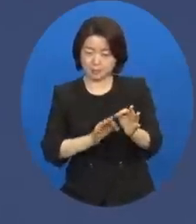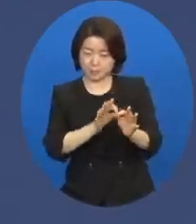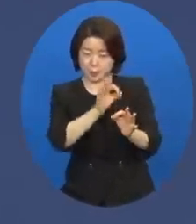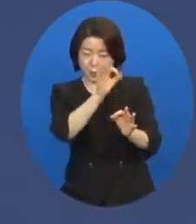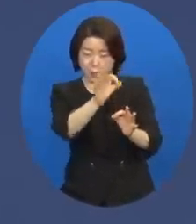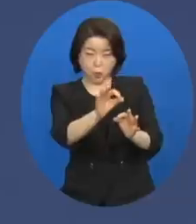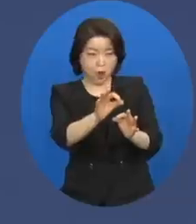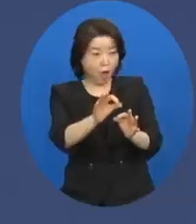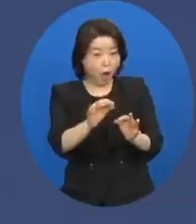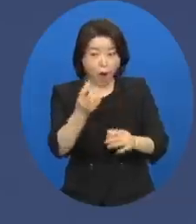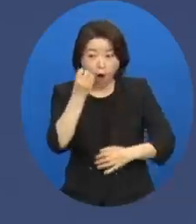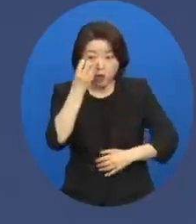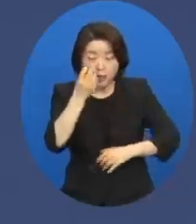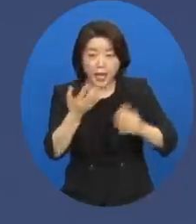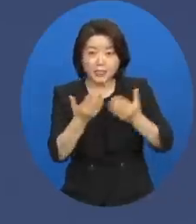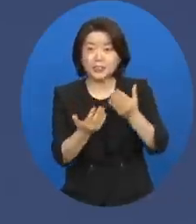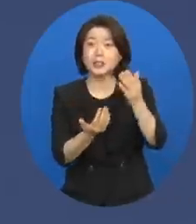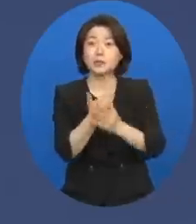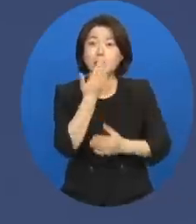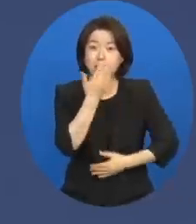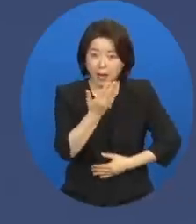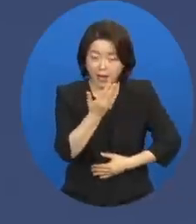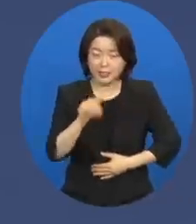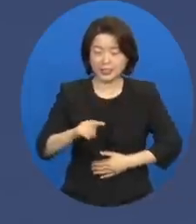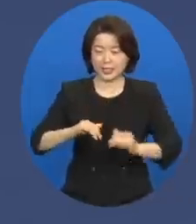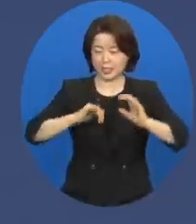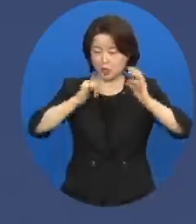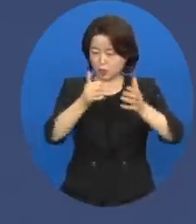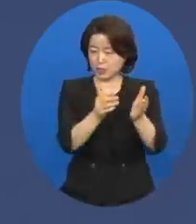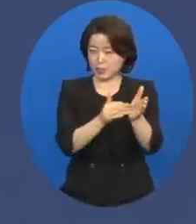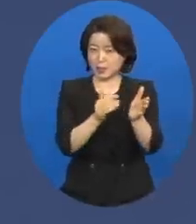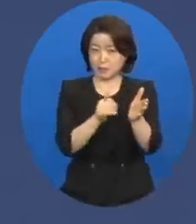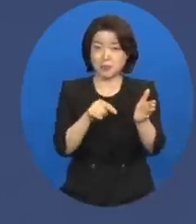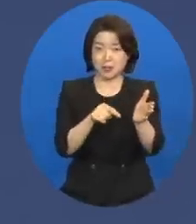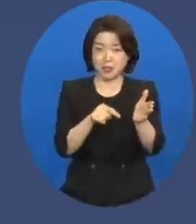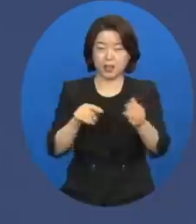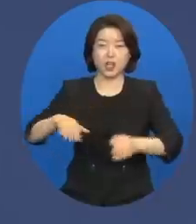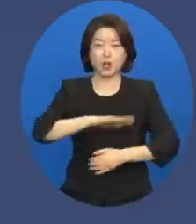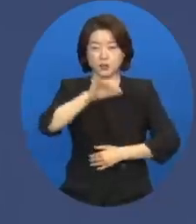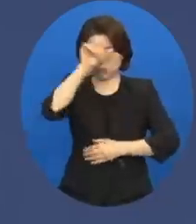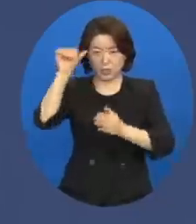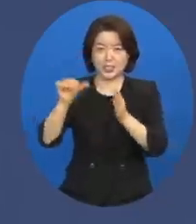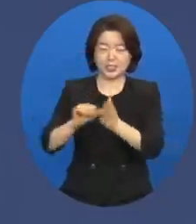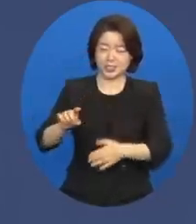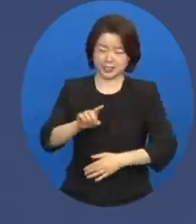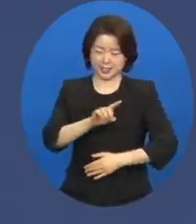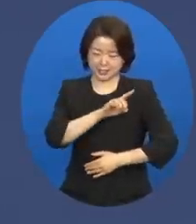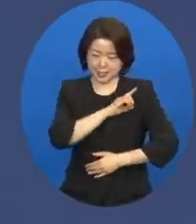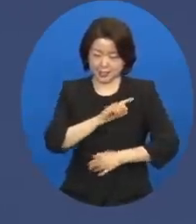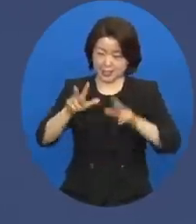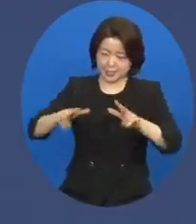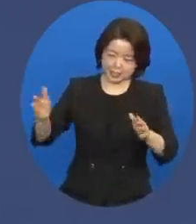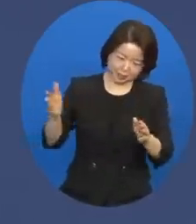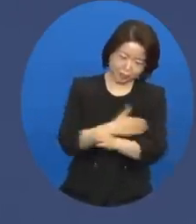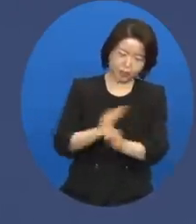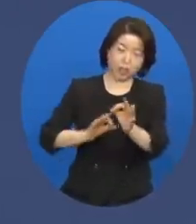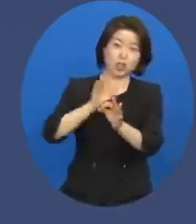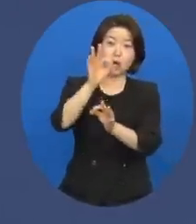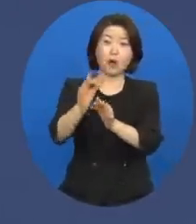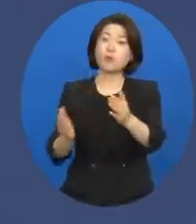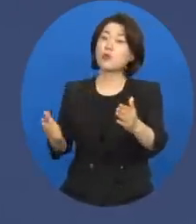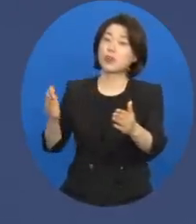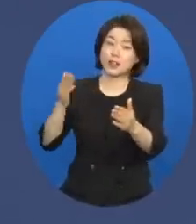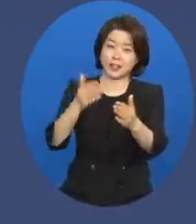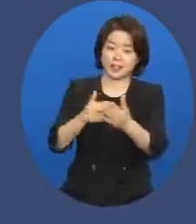될 수밖에 없었던 아주 이 역사의 비밀, 아주 우리의 인생의 가장 지금부터 영원까지